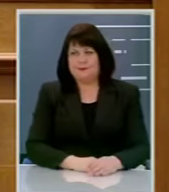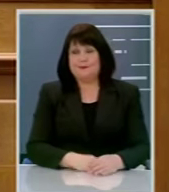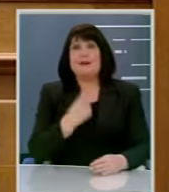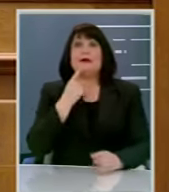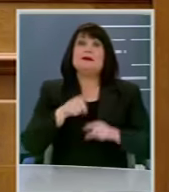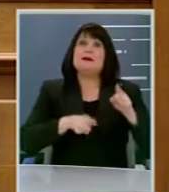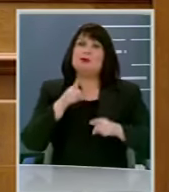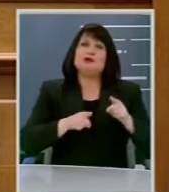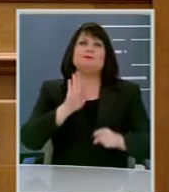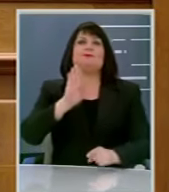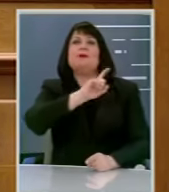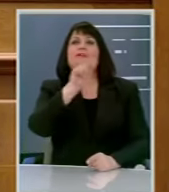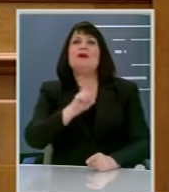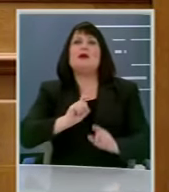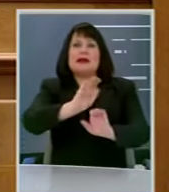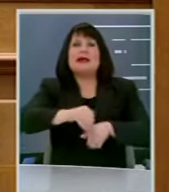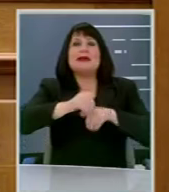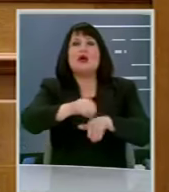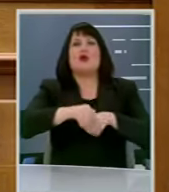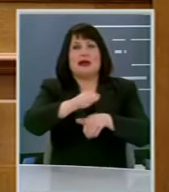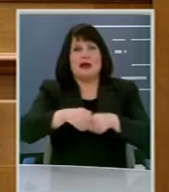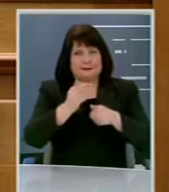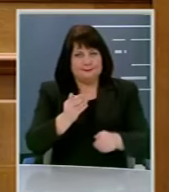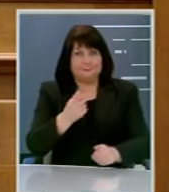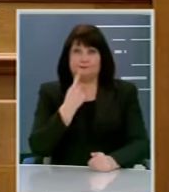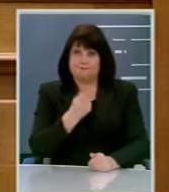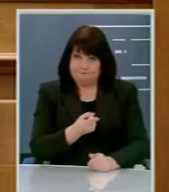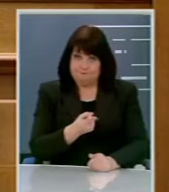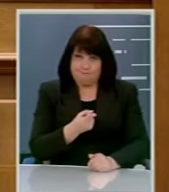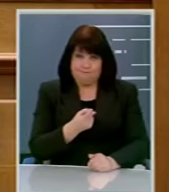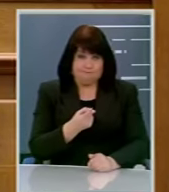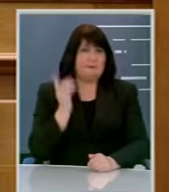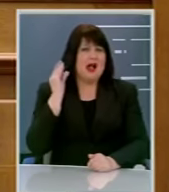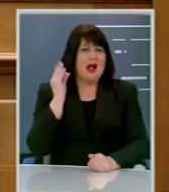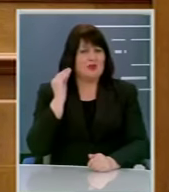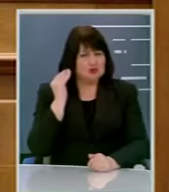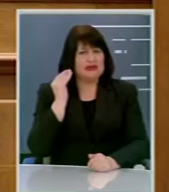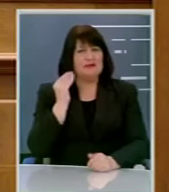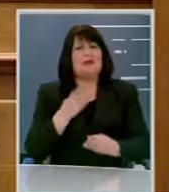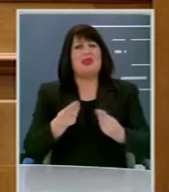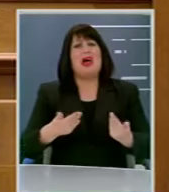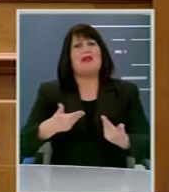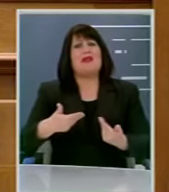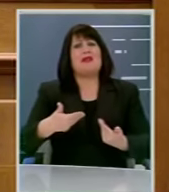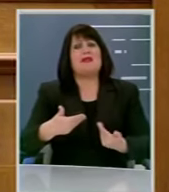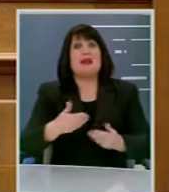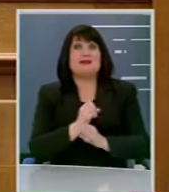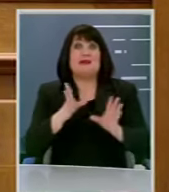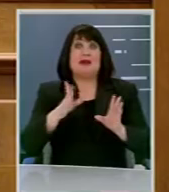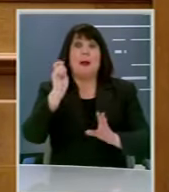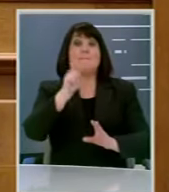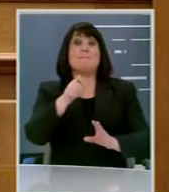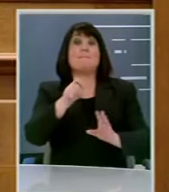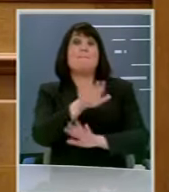τη βιολογική γεωργία. Γιατί όταν μιλάμε αυτή τη στιγμή και το άκουσα το ευχολόγιο, να βρεθεί ξαφνικά, λέει, με ένα μαγικό